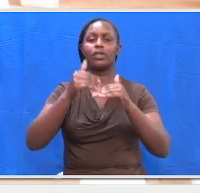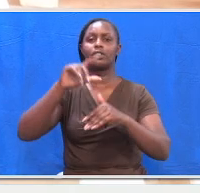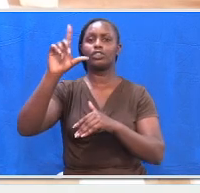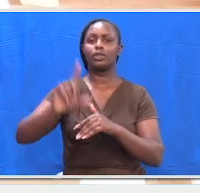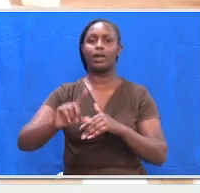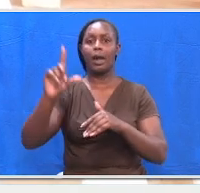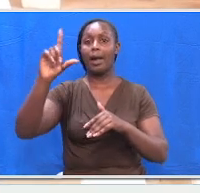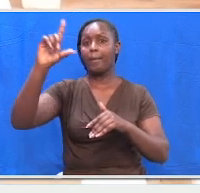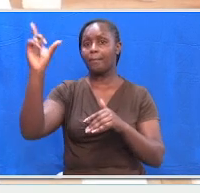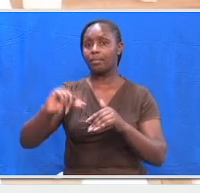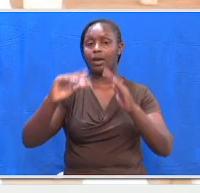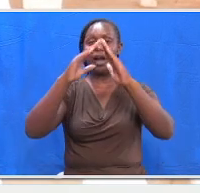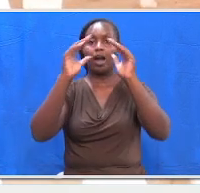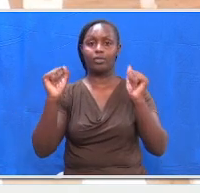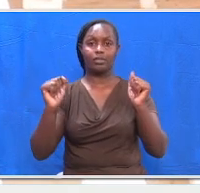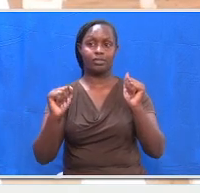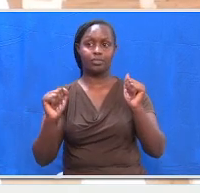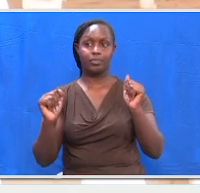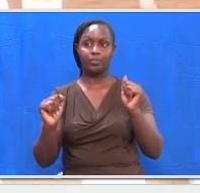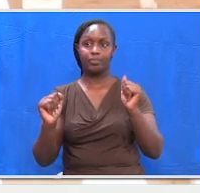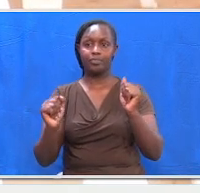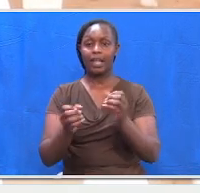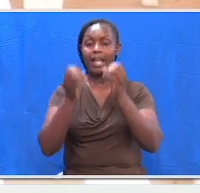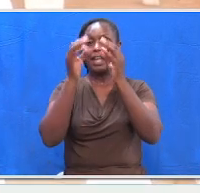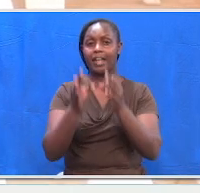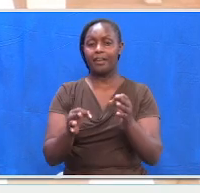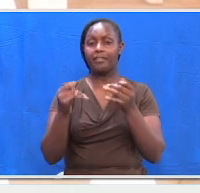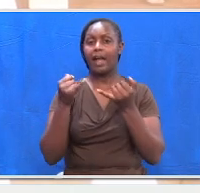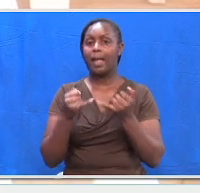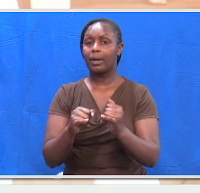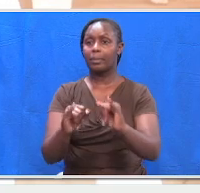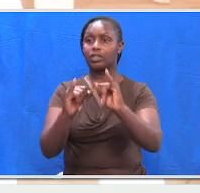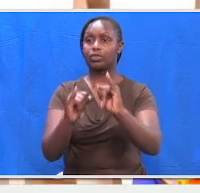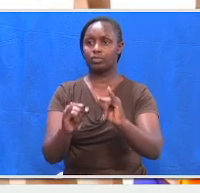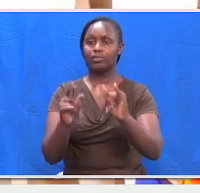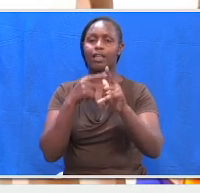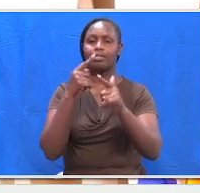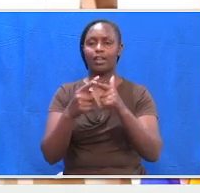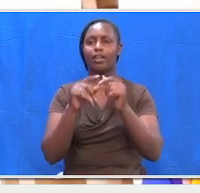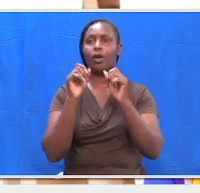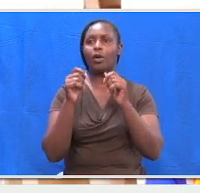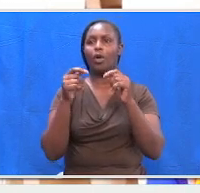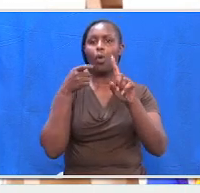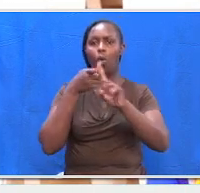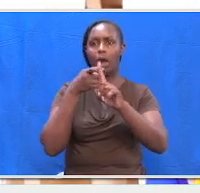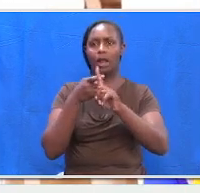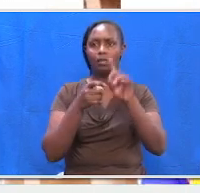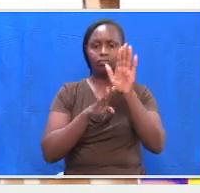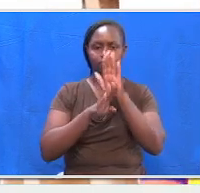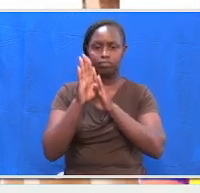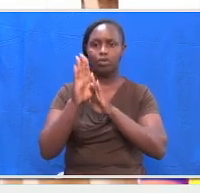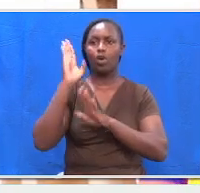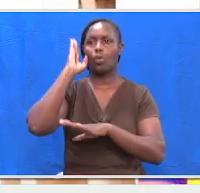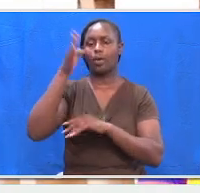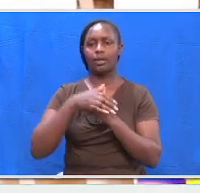kwamba kama atatekeleza basi kwa letu hii itafika mbali sana. Makazi ya huku si